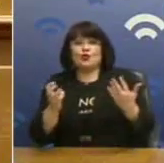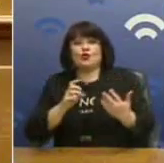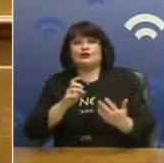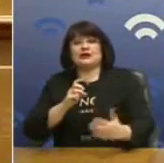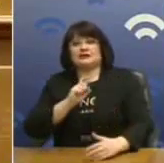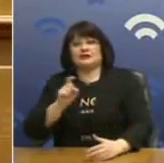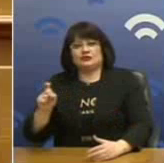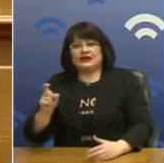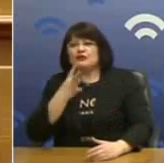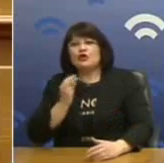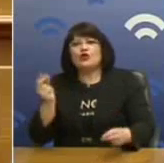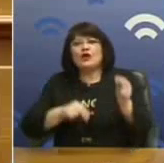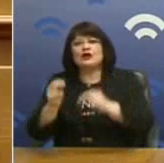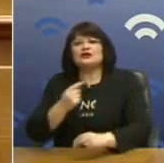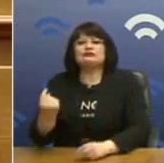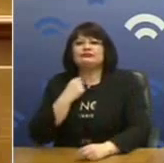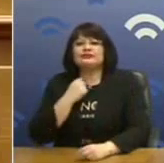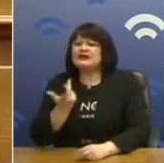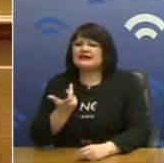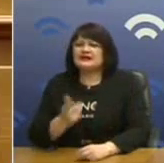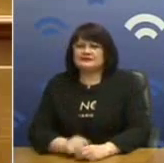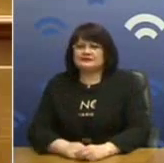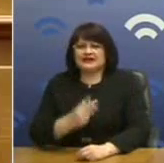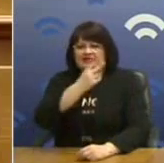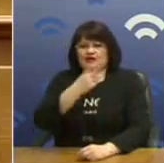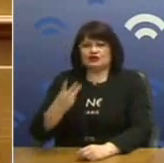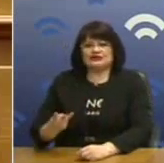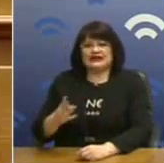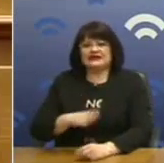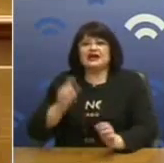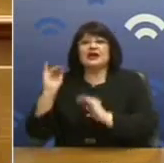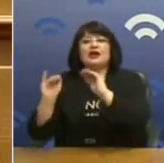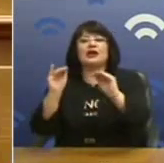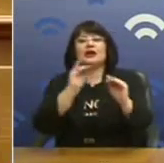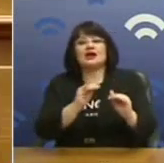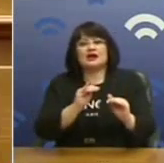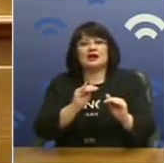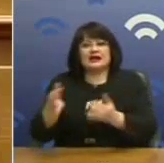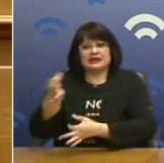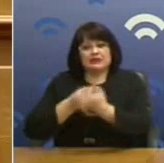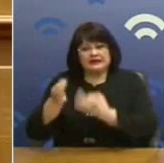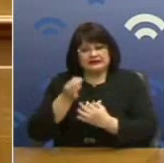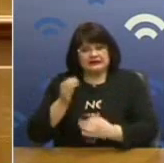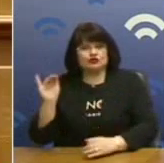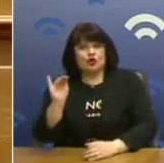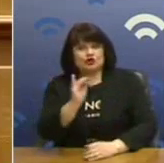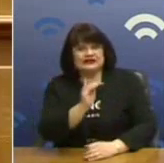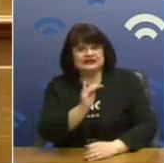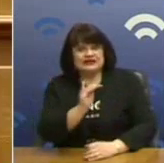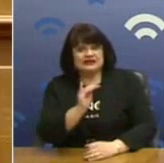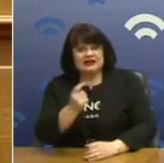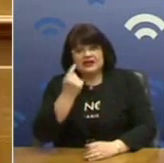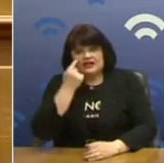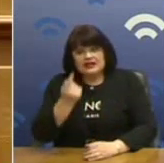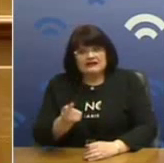έχασε? Τα 2/3 των ερωτηθέντων στα exit polls απάντησαν «Δεν βλέπουμε καμία